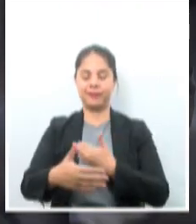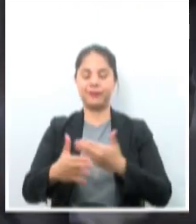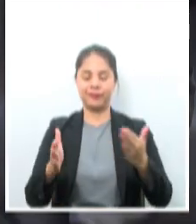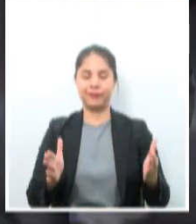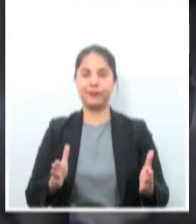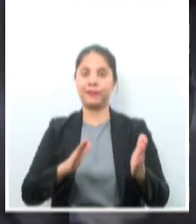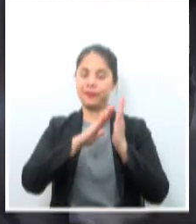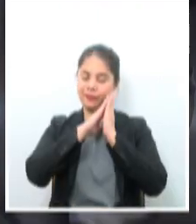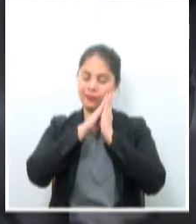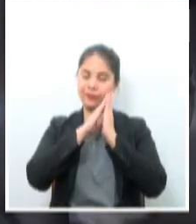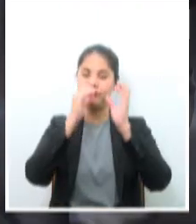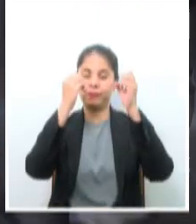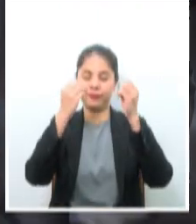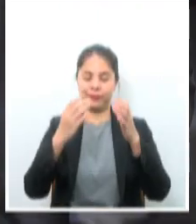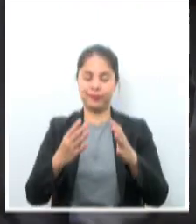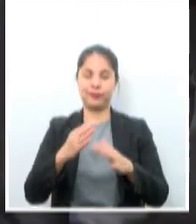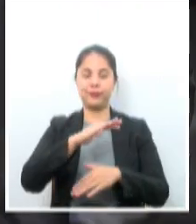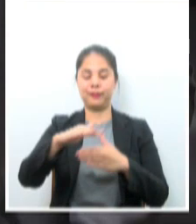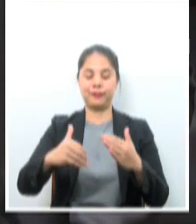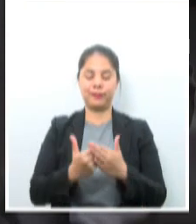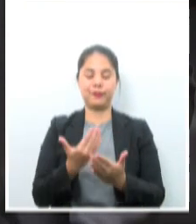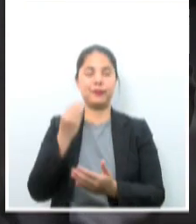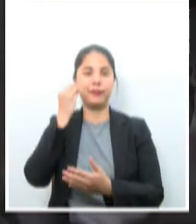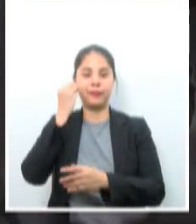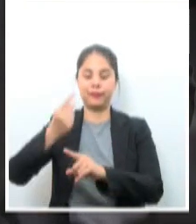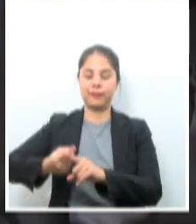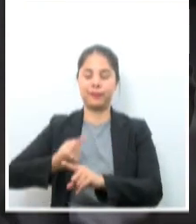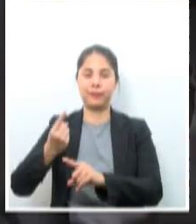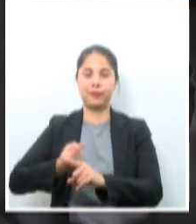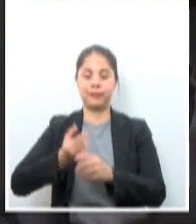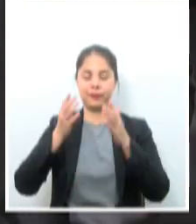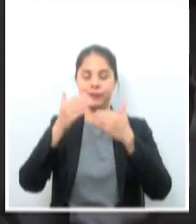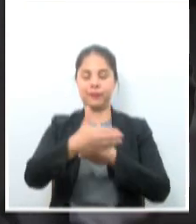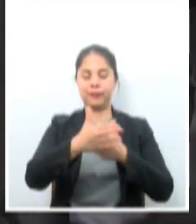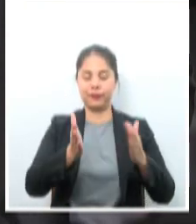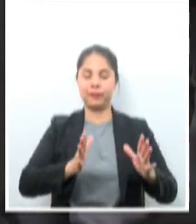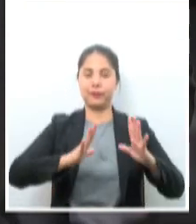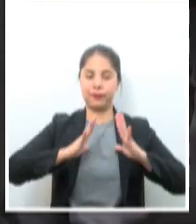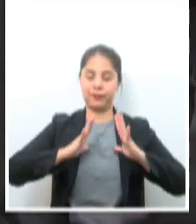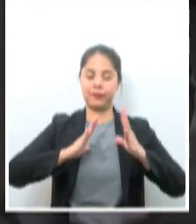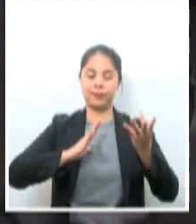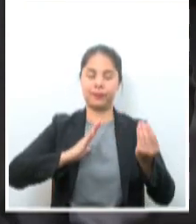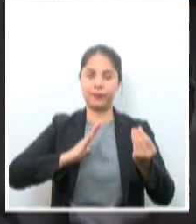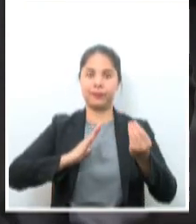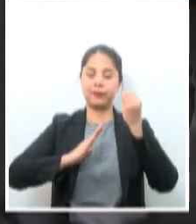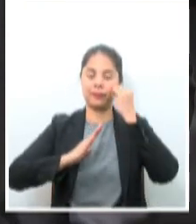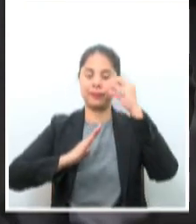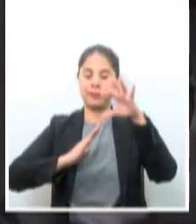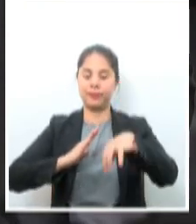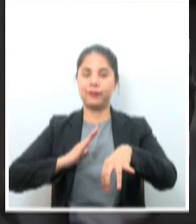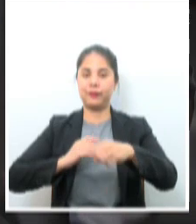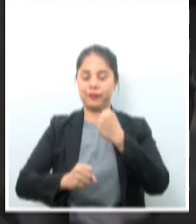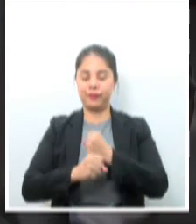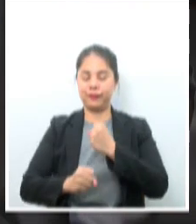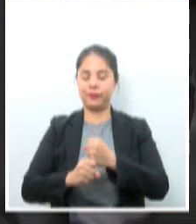กเรื่องบ้านพักครูจำนวนบุคลากรที่เช่าบ้านบ้านพักครูมีจำนวนเท่าใดใช้การได้กี่หลังรอจำหน่ายกี่หลังโดย